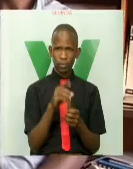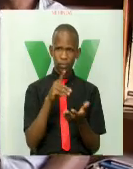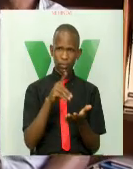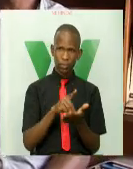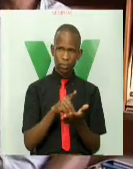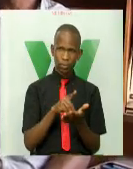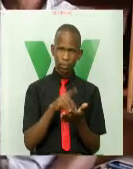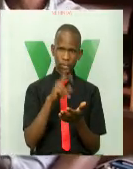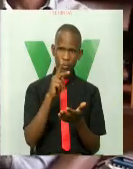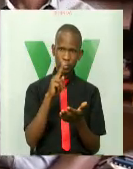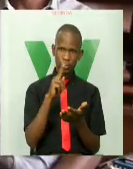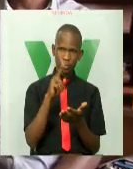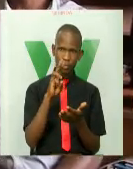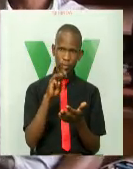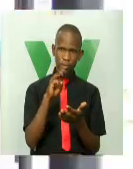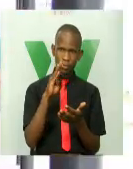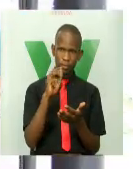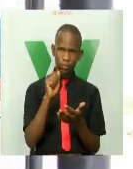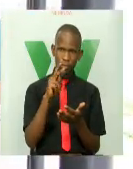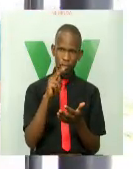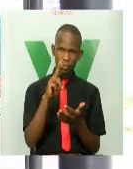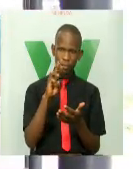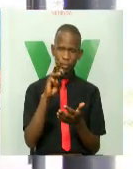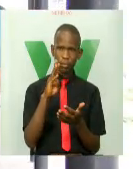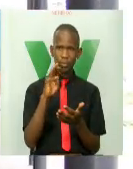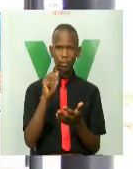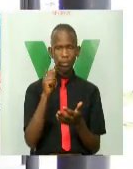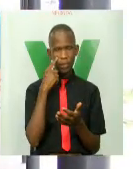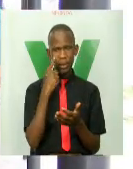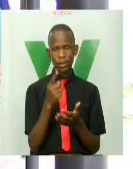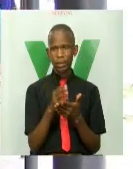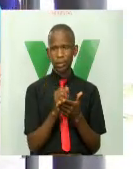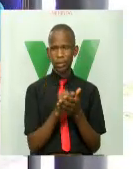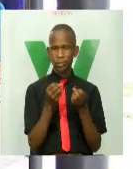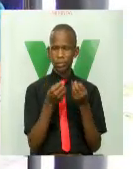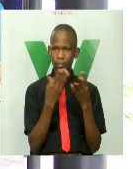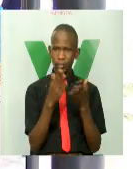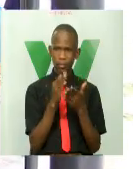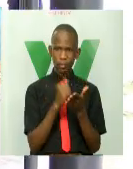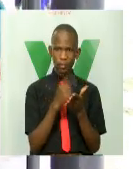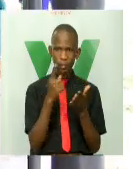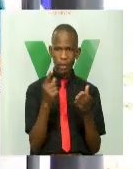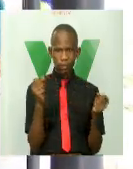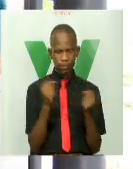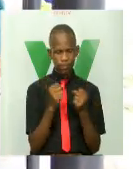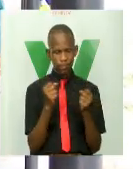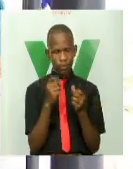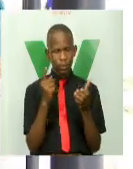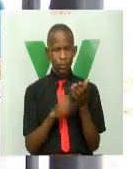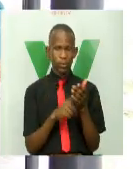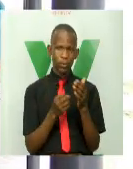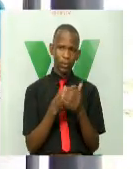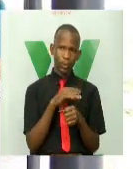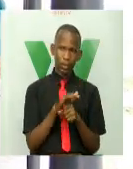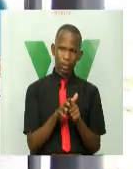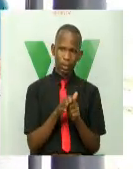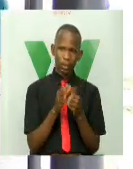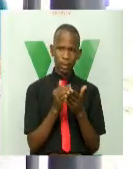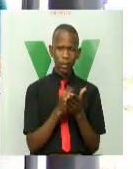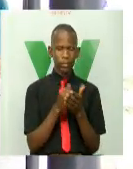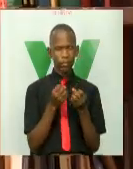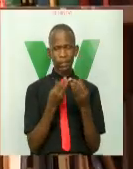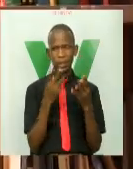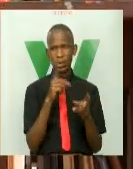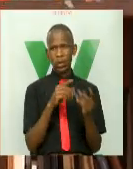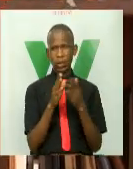Kumbakumba nagira ngo amarwariro mingi gakatunga abana bine endwara ya COVID-19 ngukonka babire barukubi bakasindikwa hirwariro erya